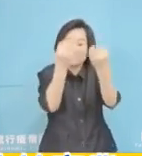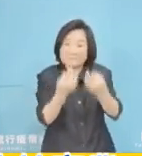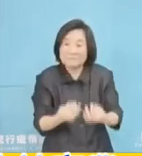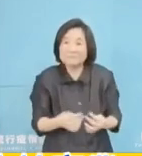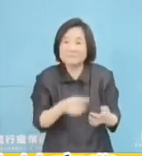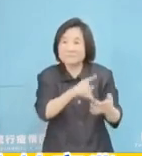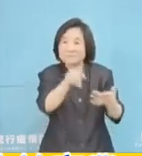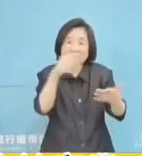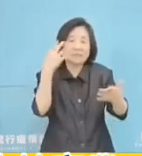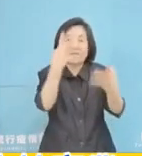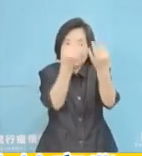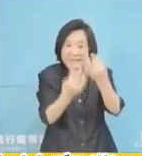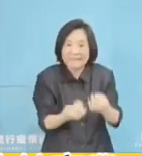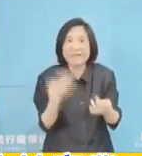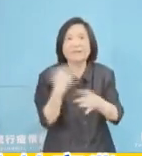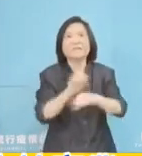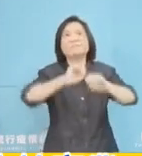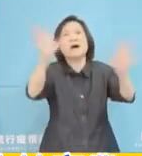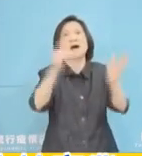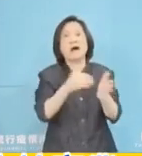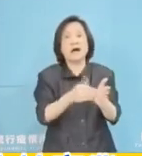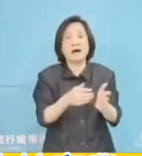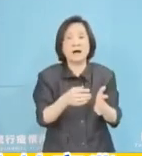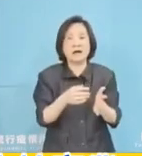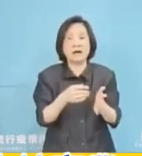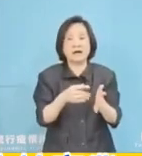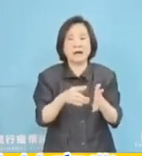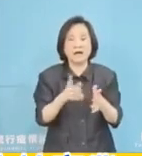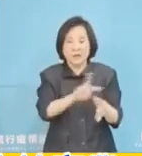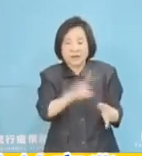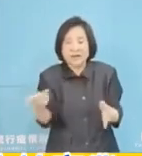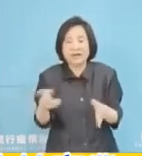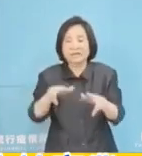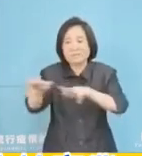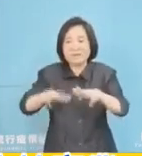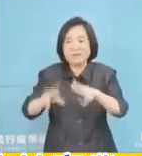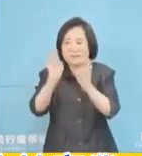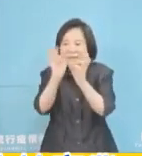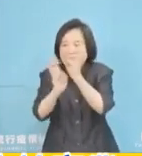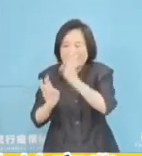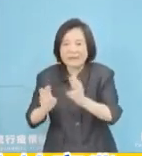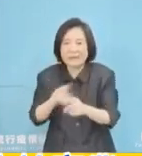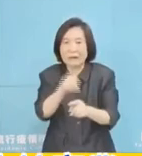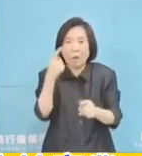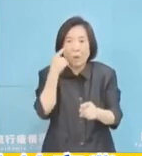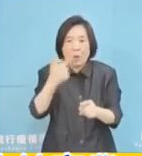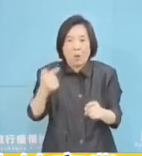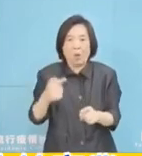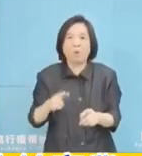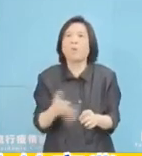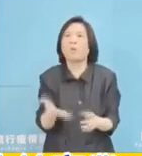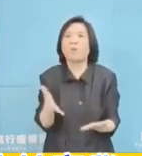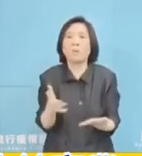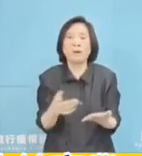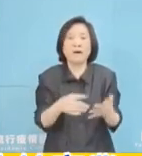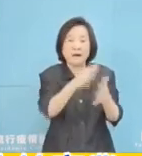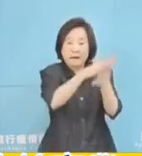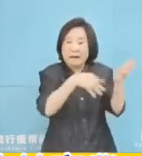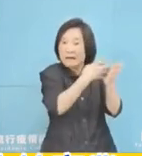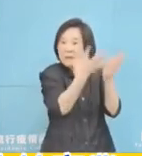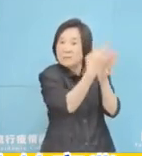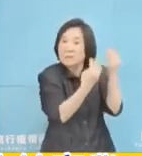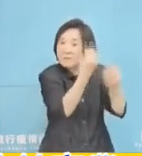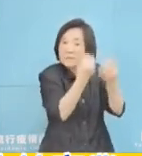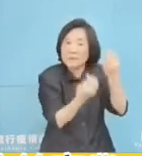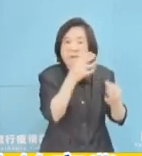都不会觉得惊讶，你知道吗？为什么把它改成那个看数字